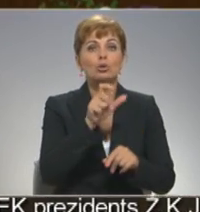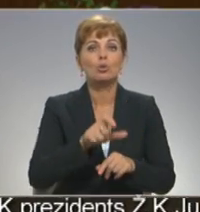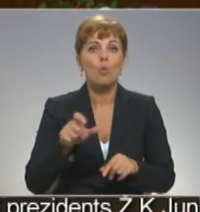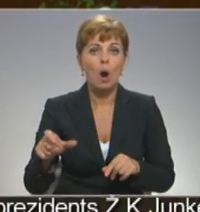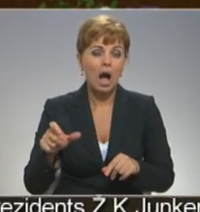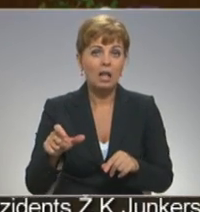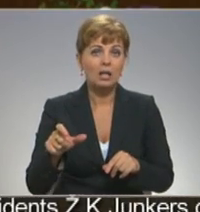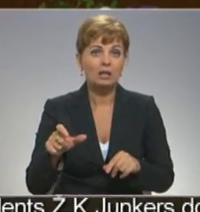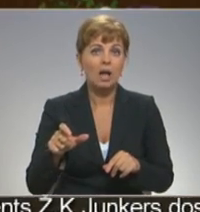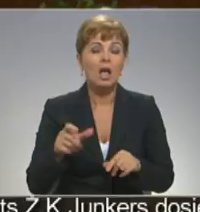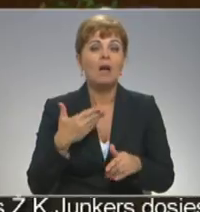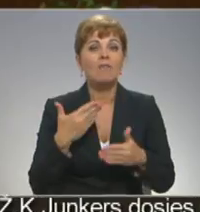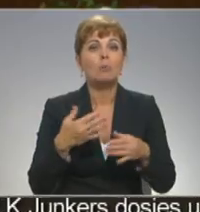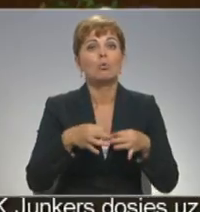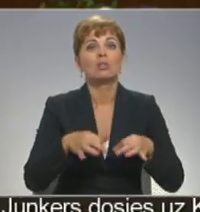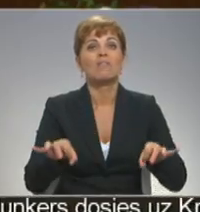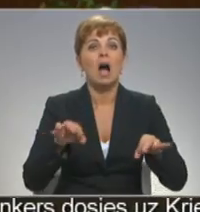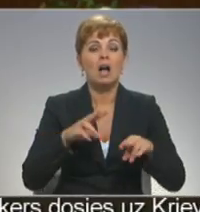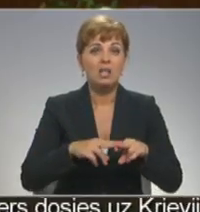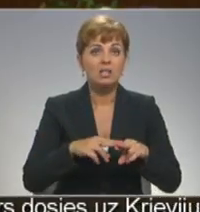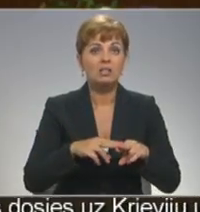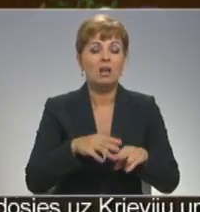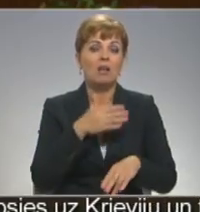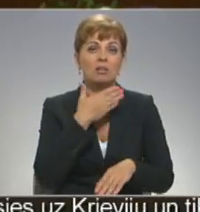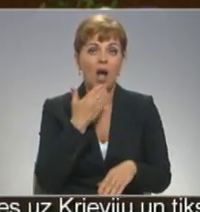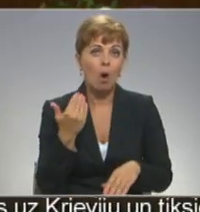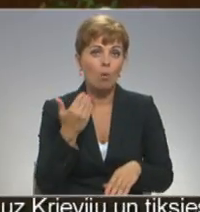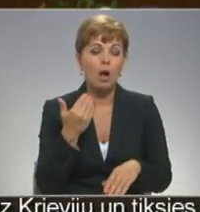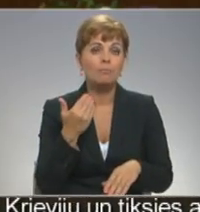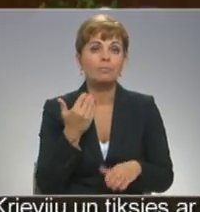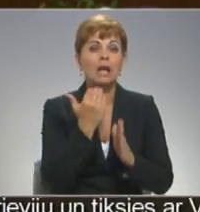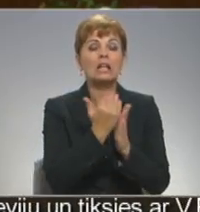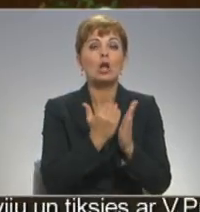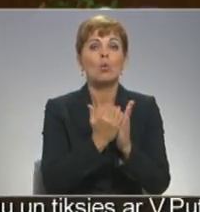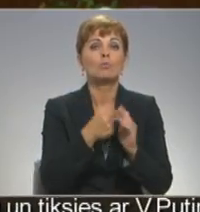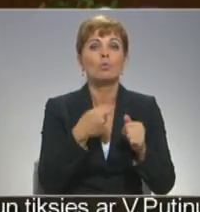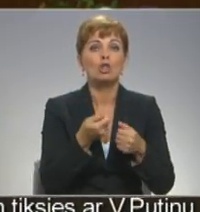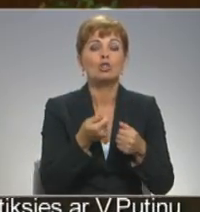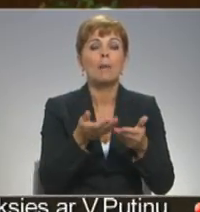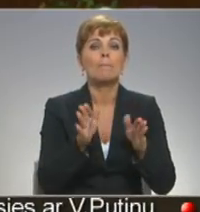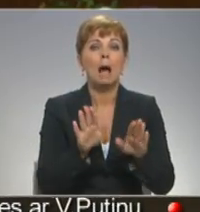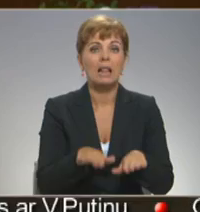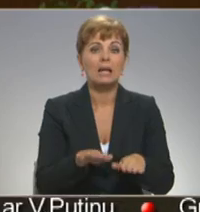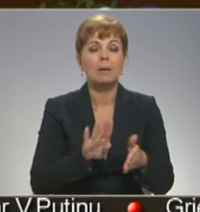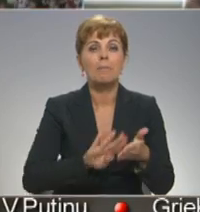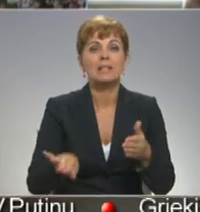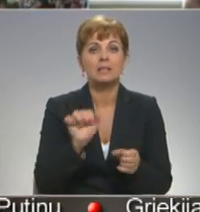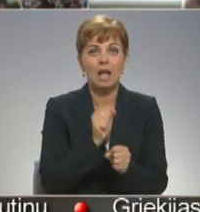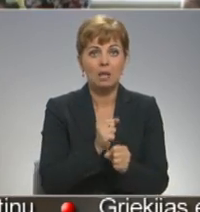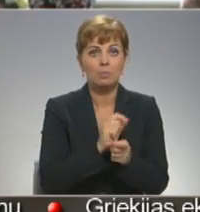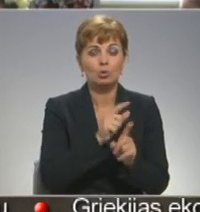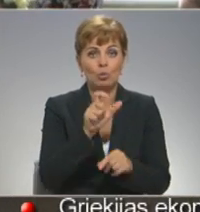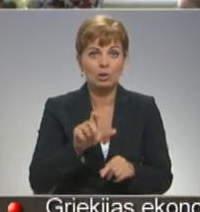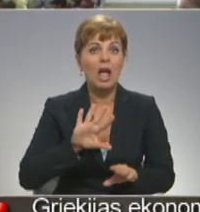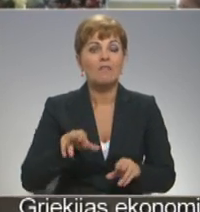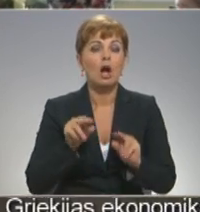kāda vakance, bet tā kā vakances nav, un pēc darba likuma došanas nu, viņi paliek šobrīd bez darba skolotāju. Vai jūs